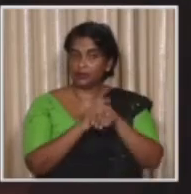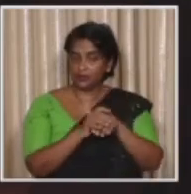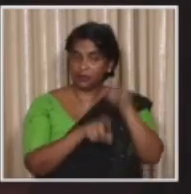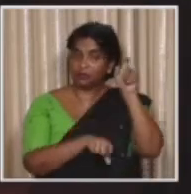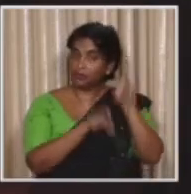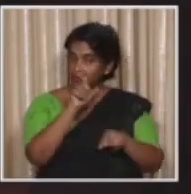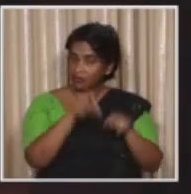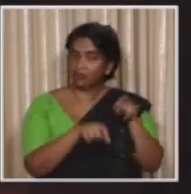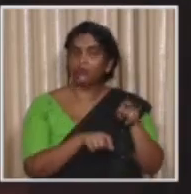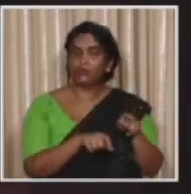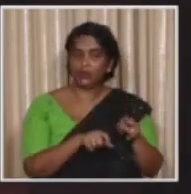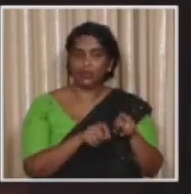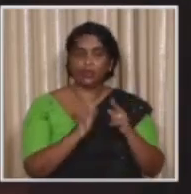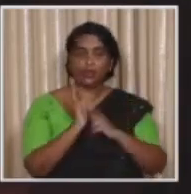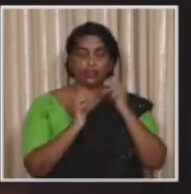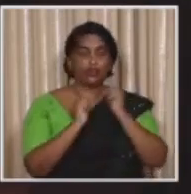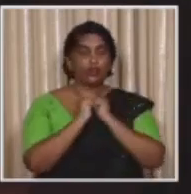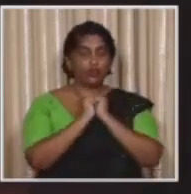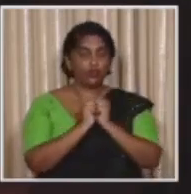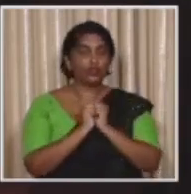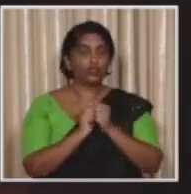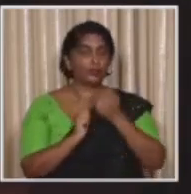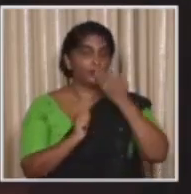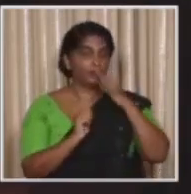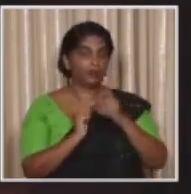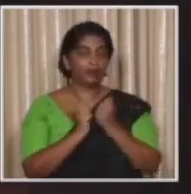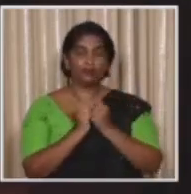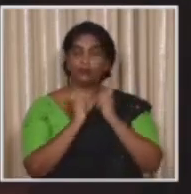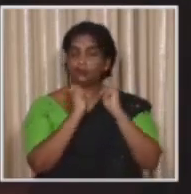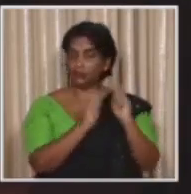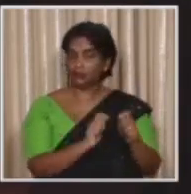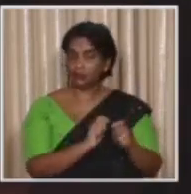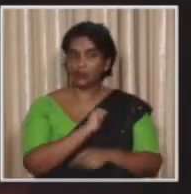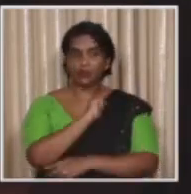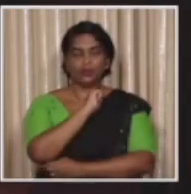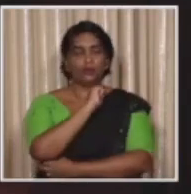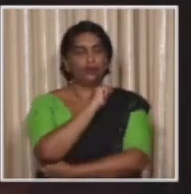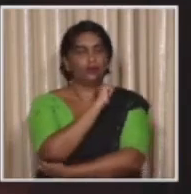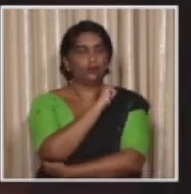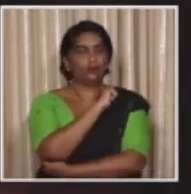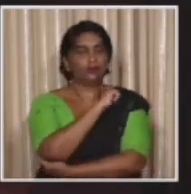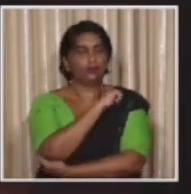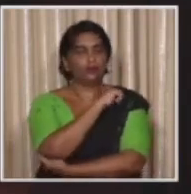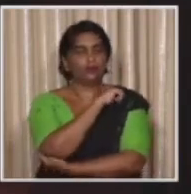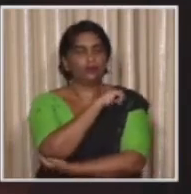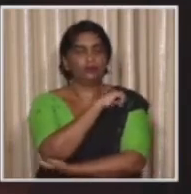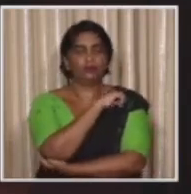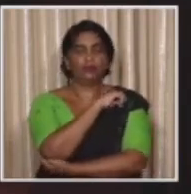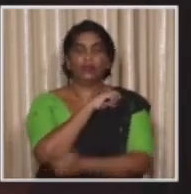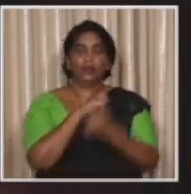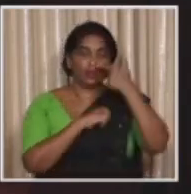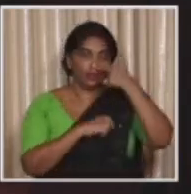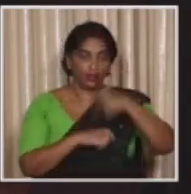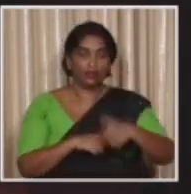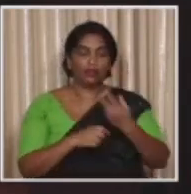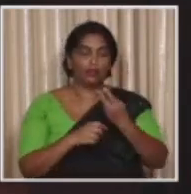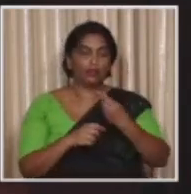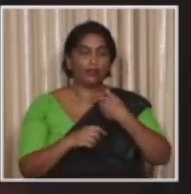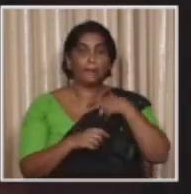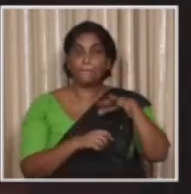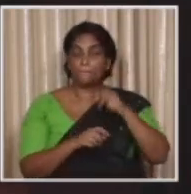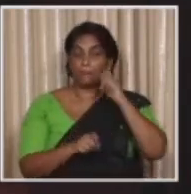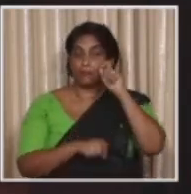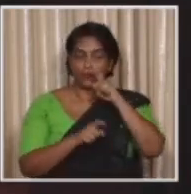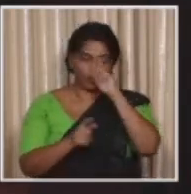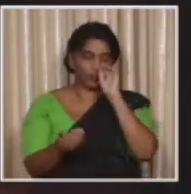අයට ජාතික වෘත්තීය සුදුසුකම් පිරිනැමීම ඒ වගේම ඉන්ධන හා ලිහිසි තෙල්